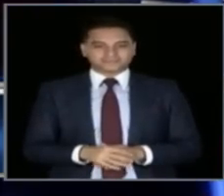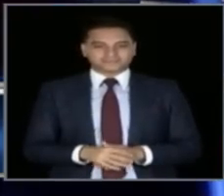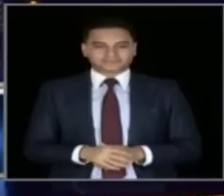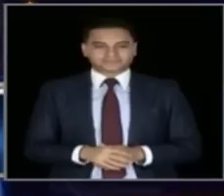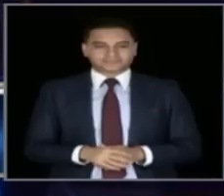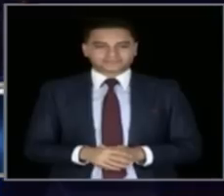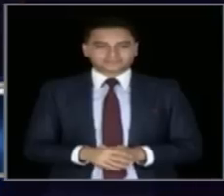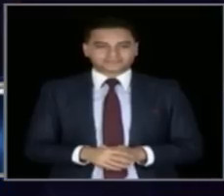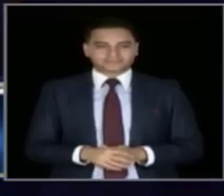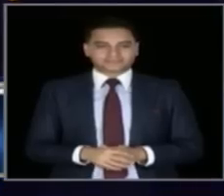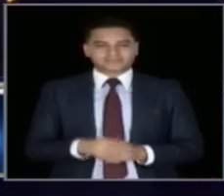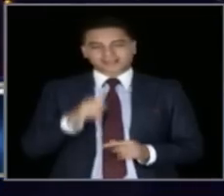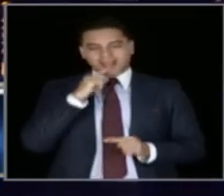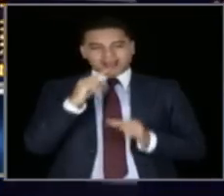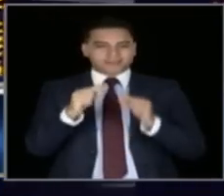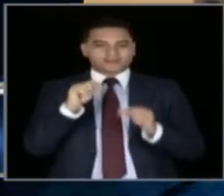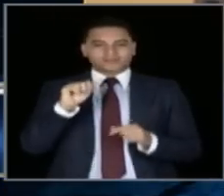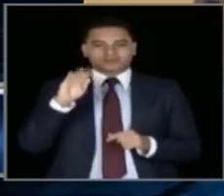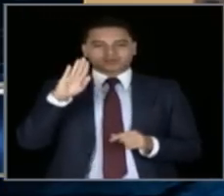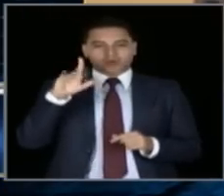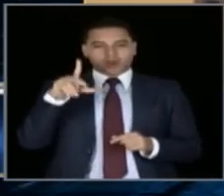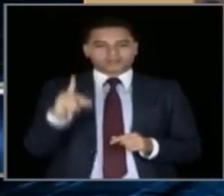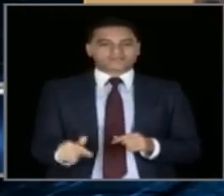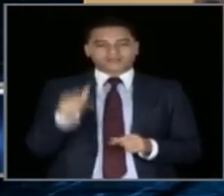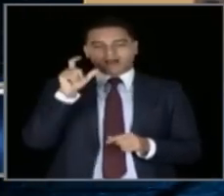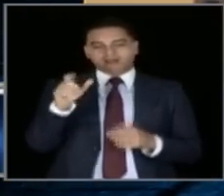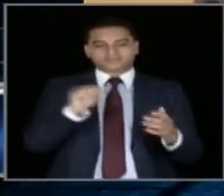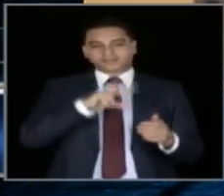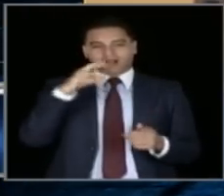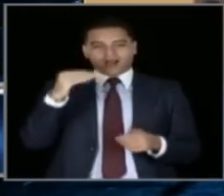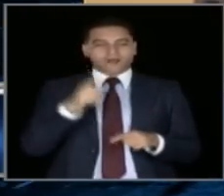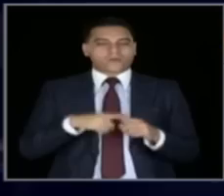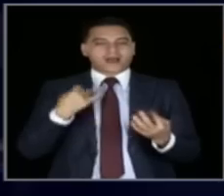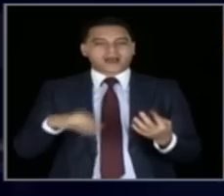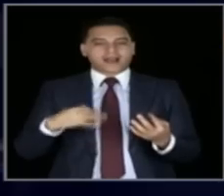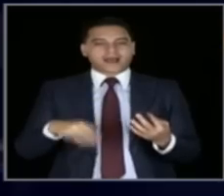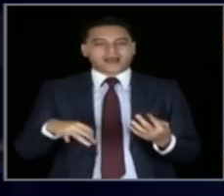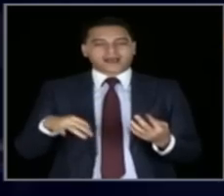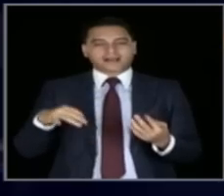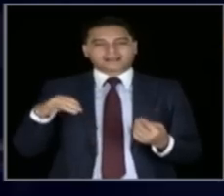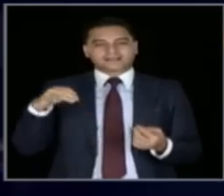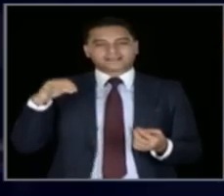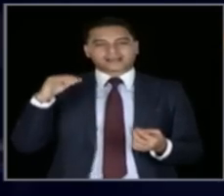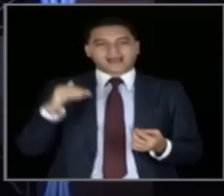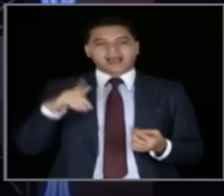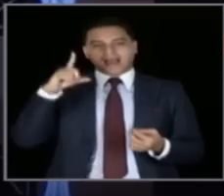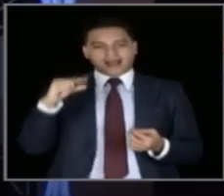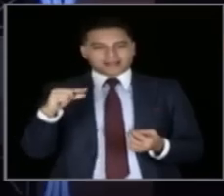تتر من كلمات سلطان صلاح. ايوه كده. والحان وتوزيع خالد عز.